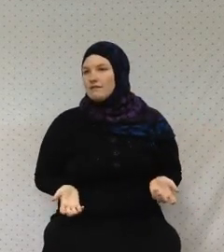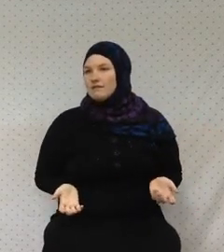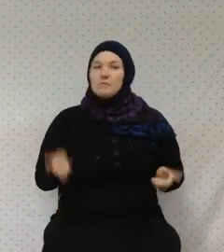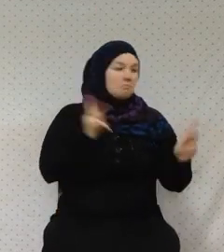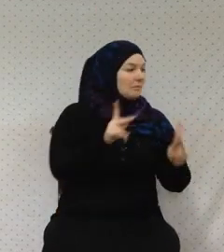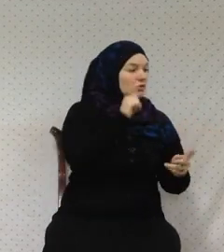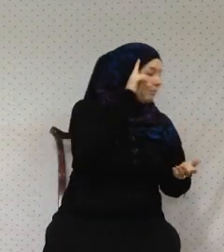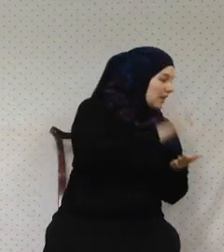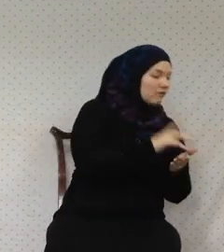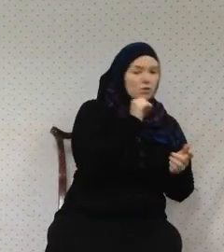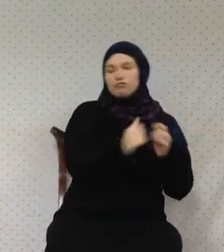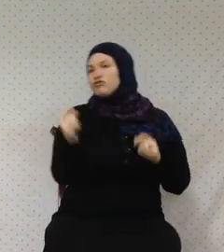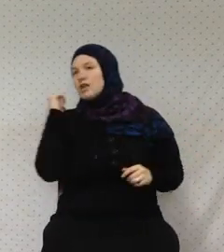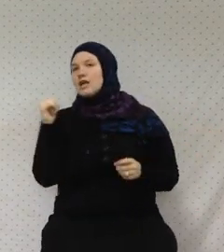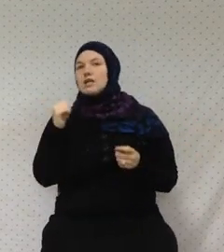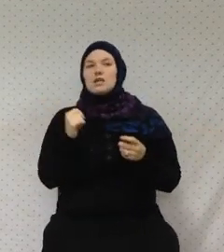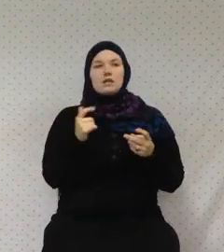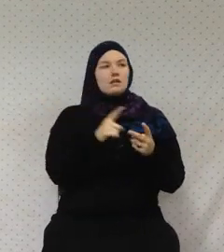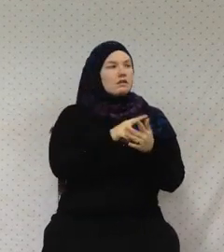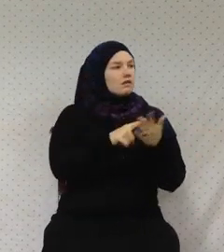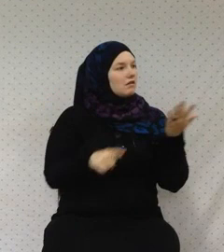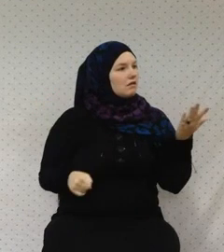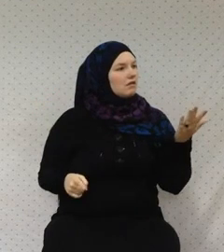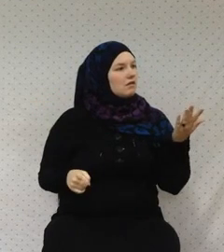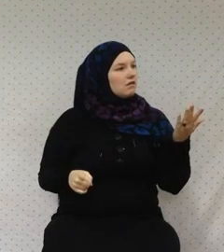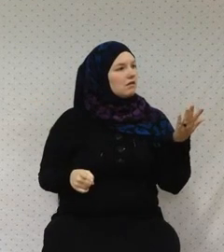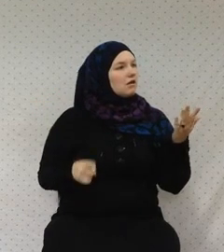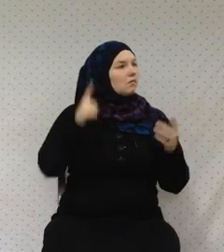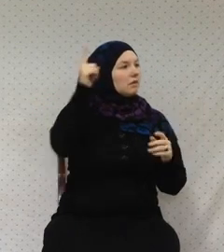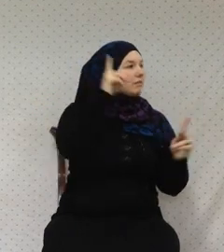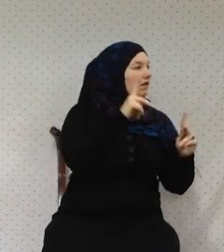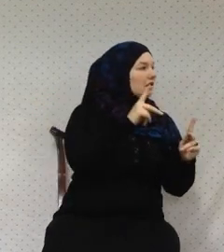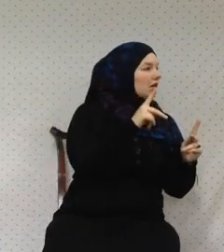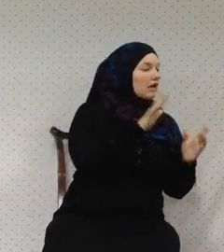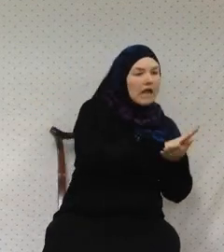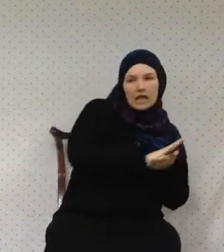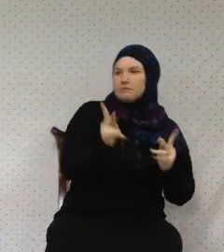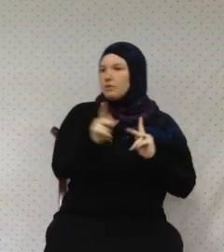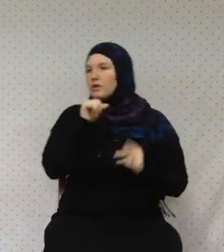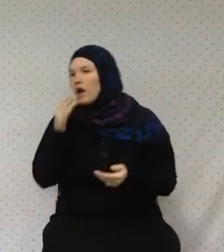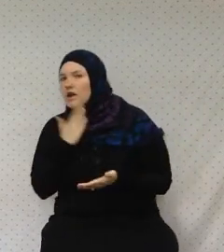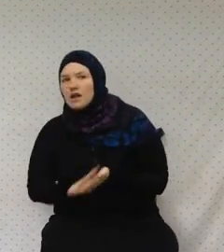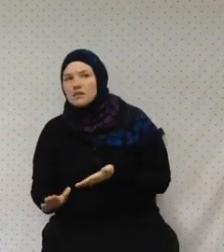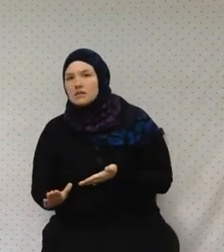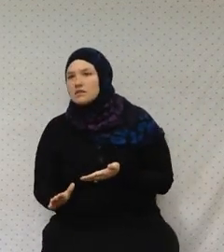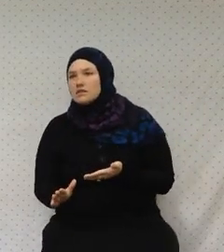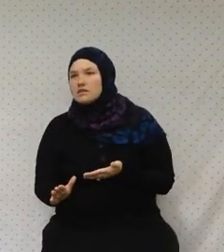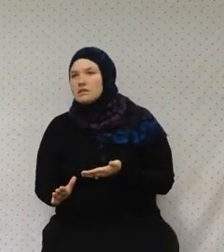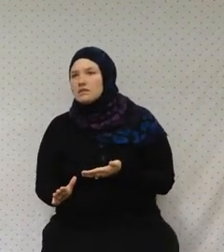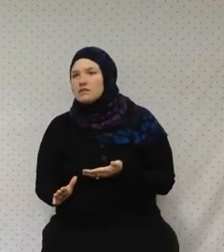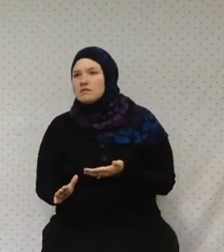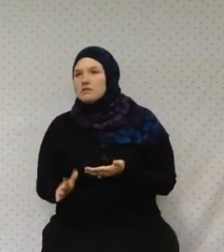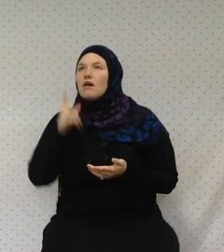who believe, those who reject, those who are vulgar, those who are polite, those who are nice, those who are not? كُلَّن